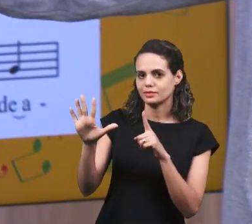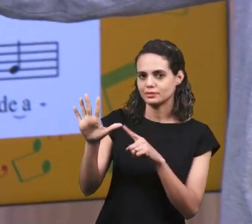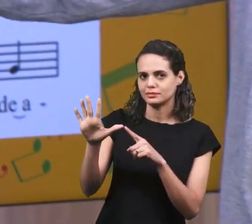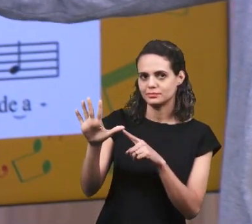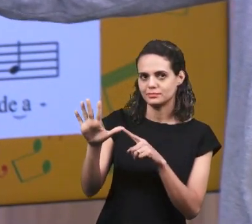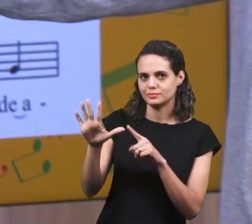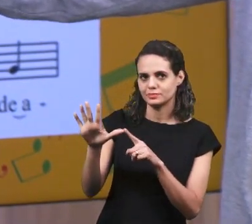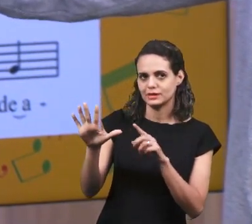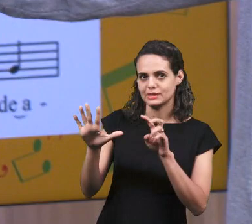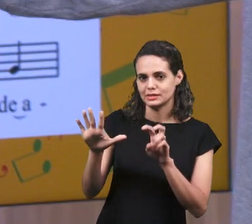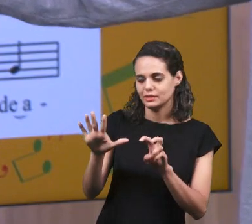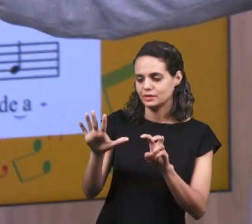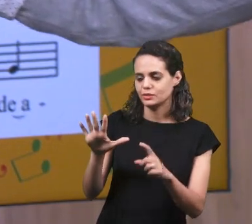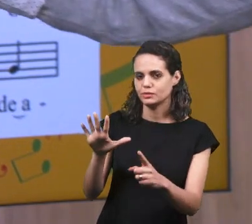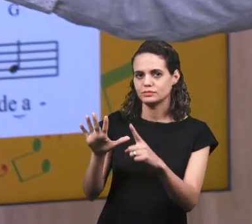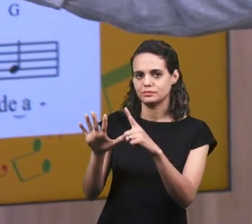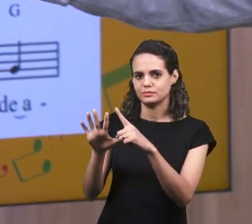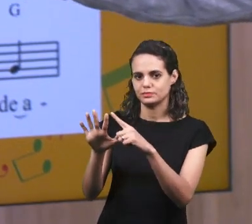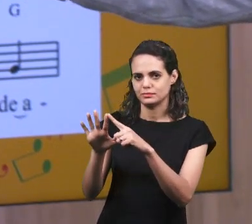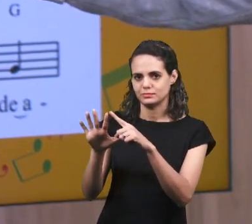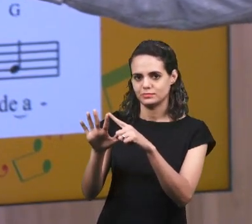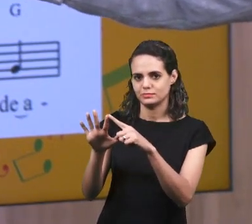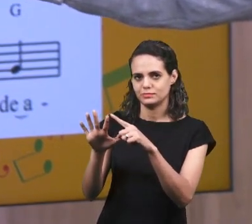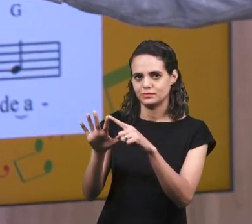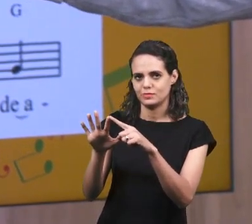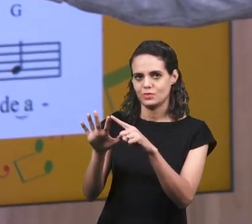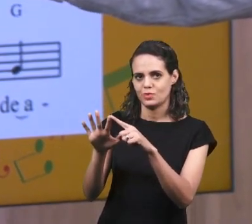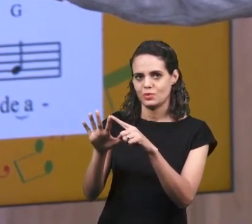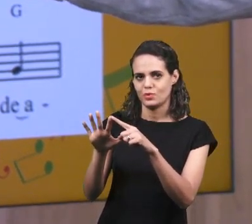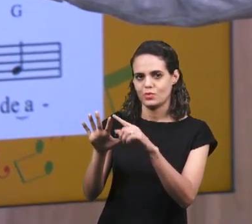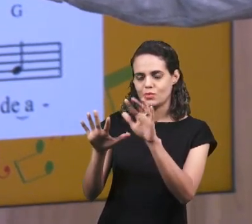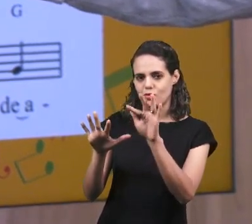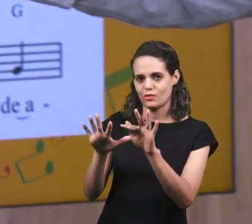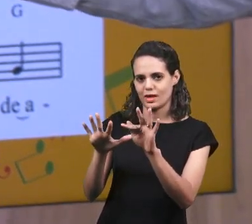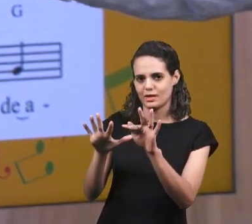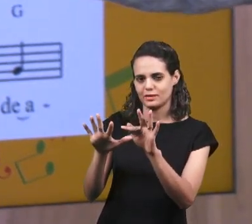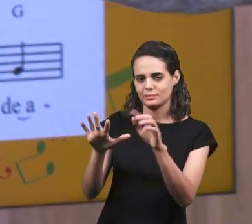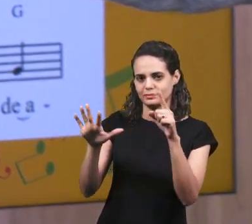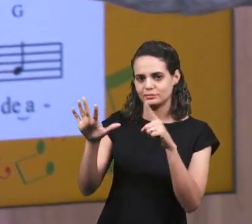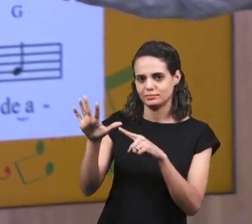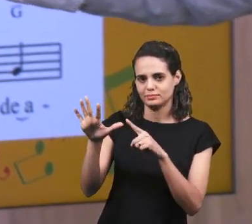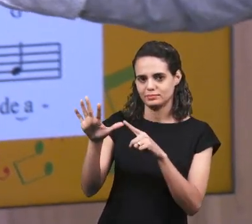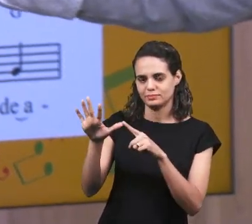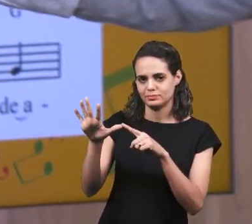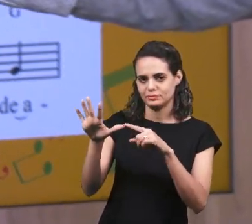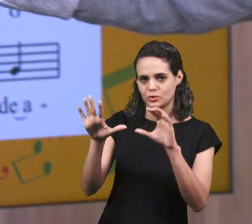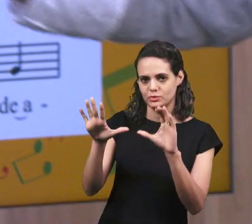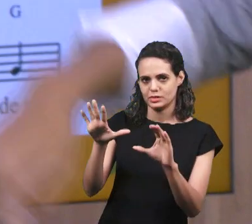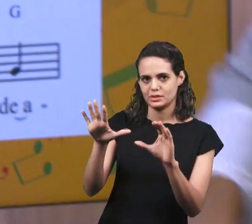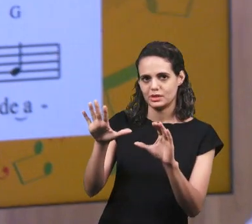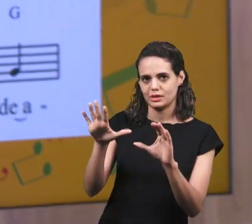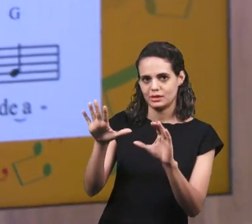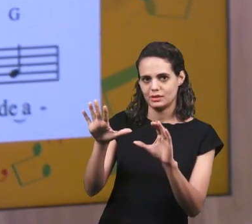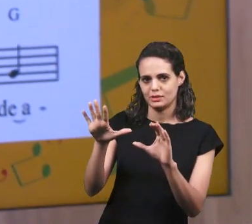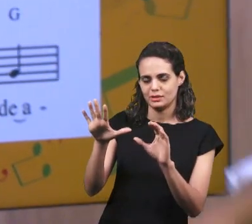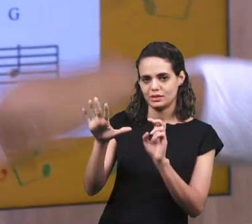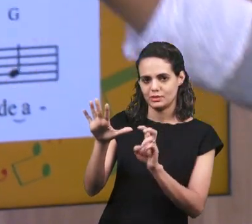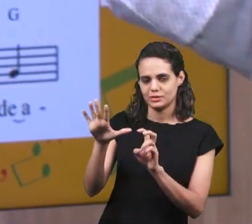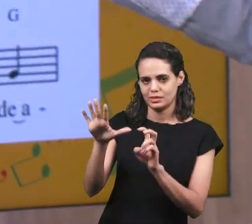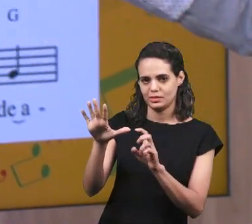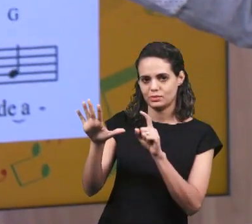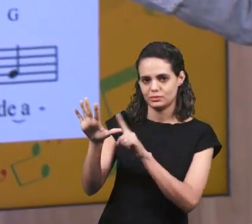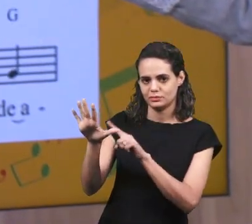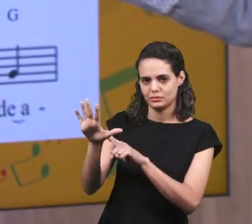nous allons faire avec le doigt 2, qui est le Fa. C, avec le doigt 5. Le 5 ici, en vérité, c'est la main